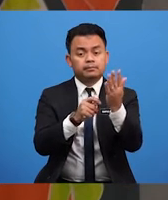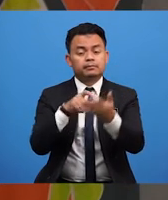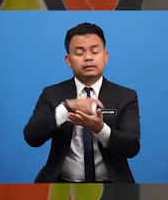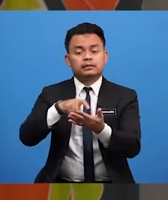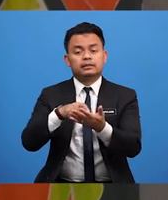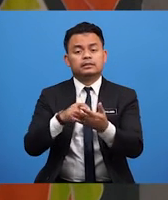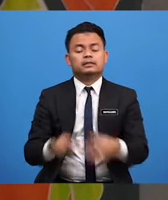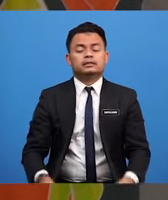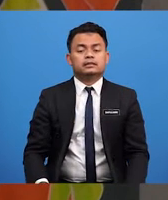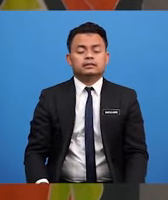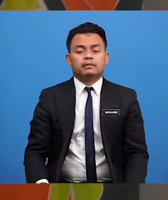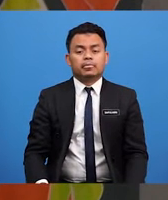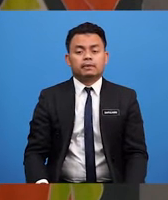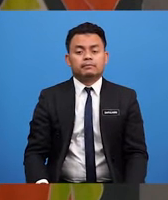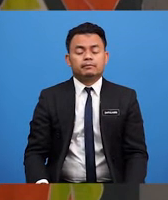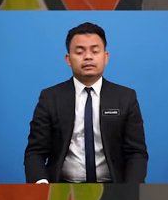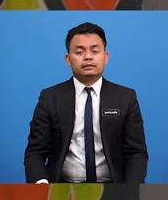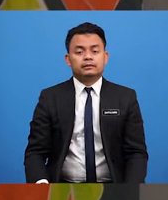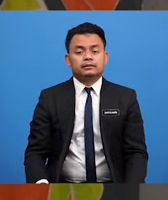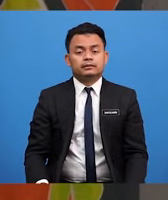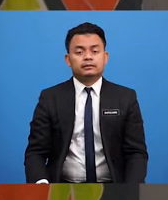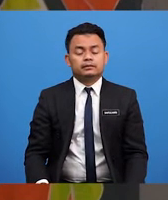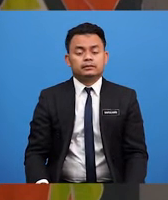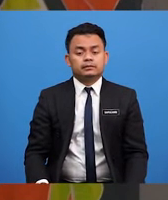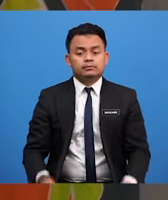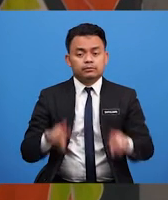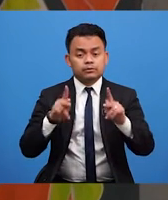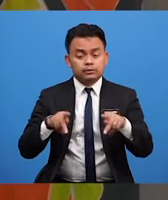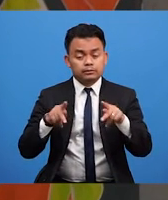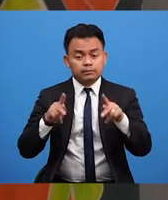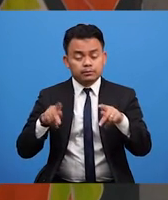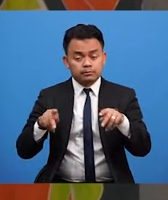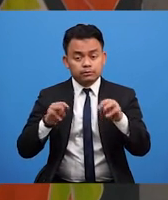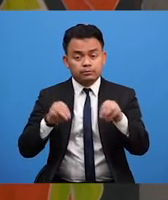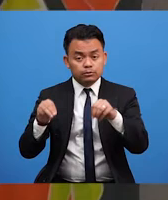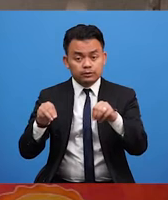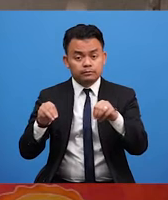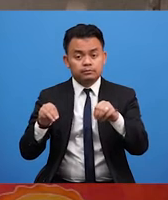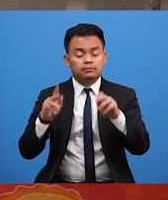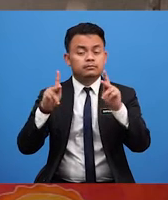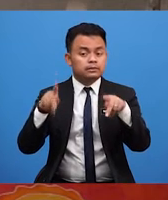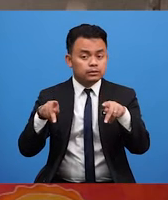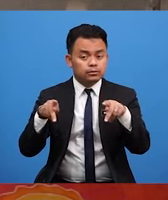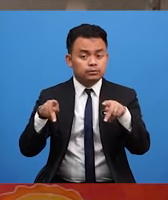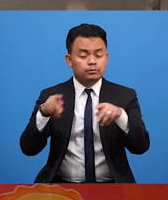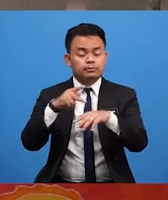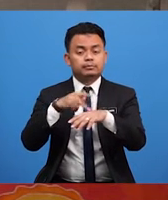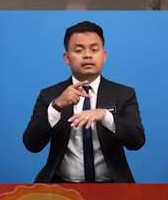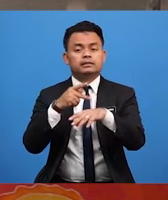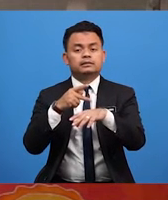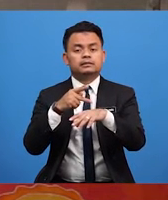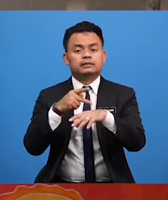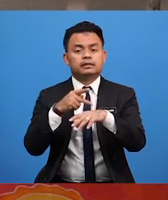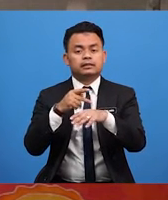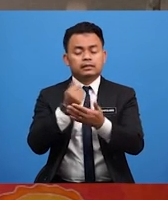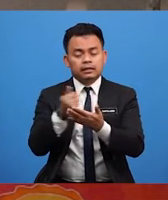melindungi diri dan mengelak daripada berlakunya kemalangan yang tidak diingini. Sebelum memulakan proses